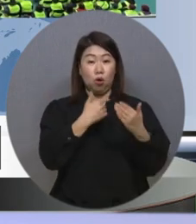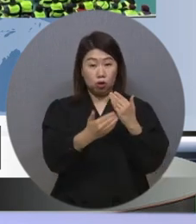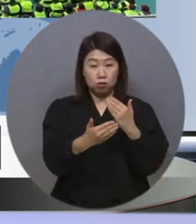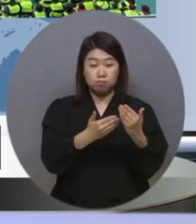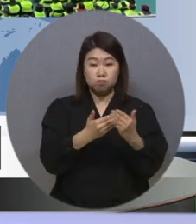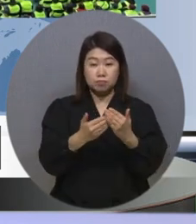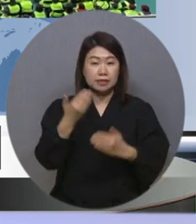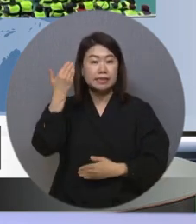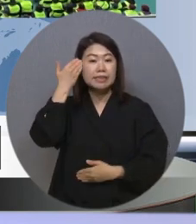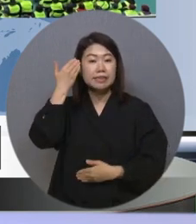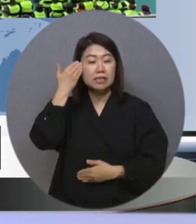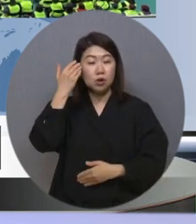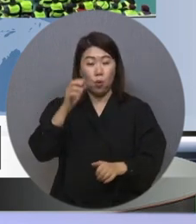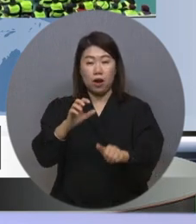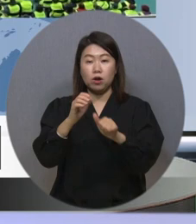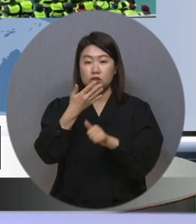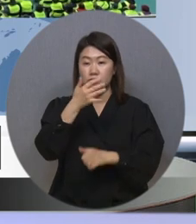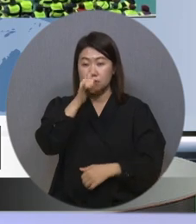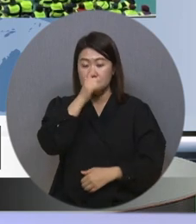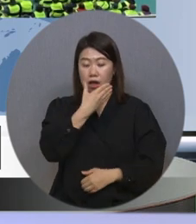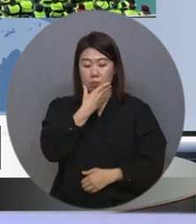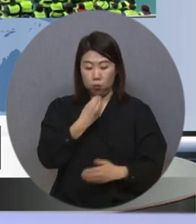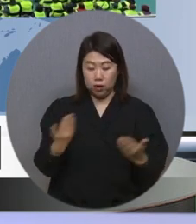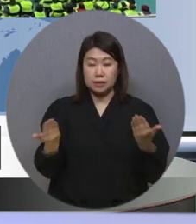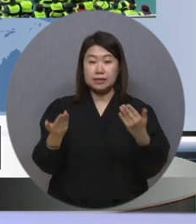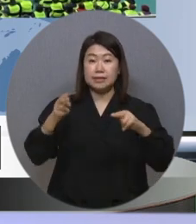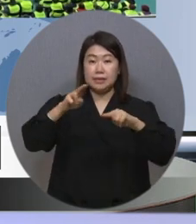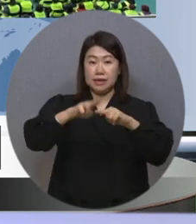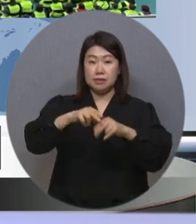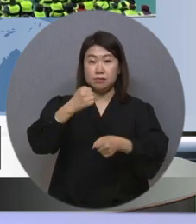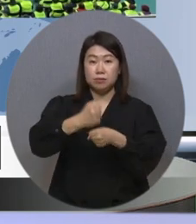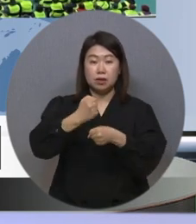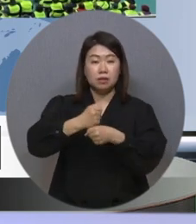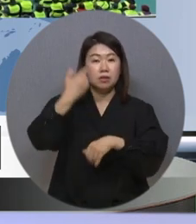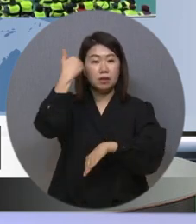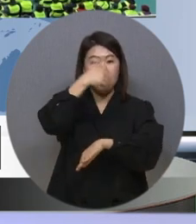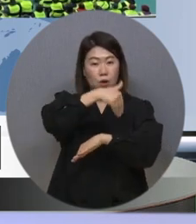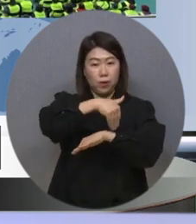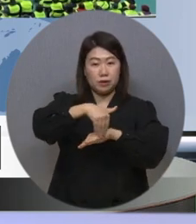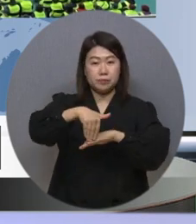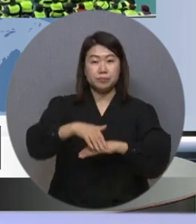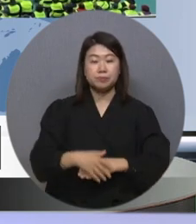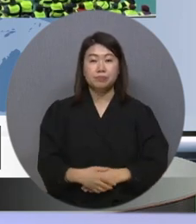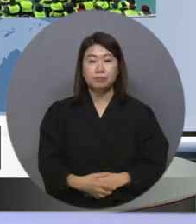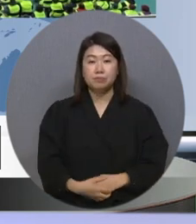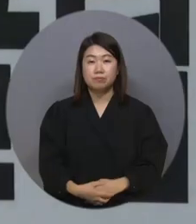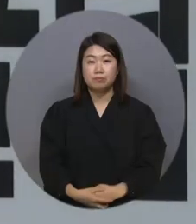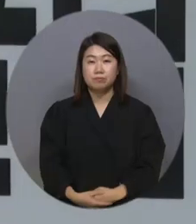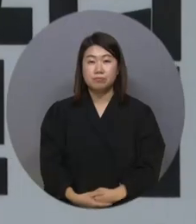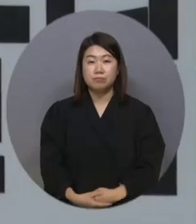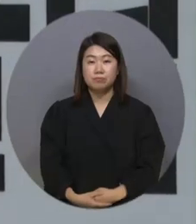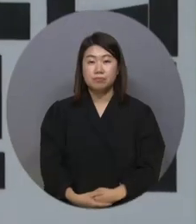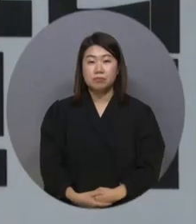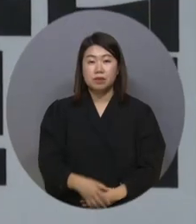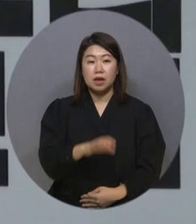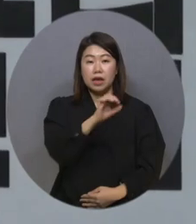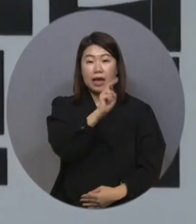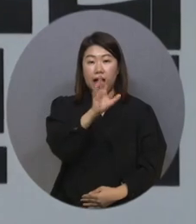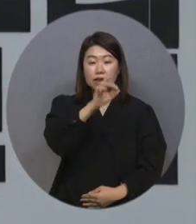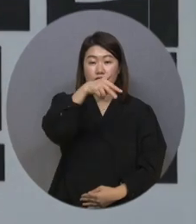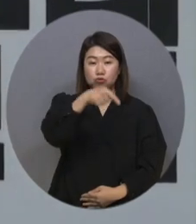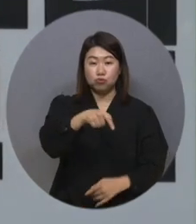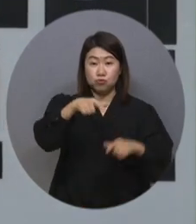수 있는 행복한 일자리를 만들어 나간다는 계획인데요. 정은성 기자입니다. 양주시 노인